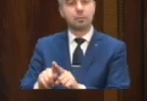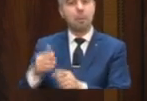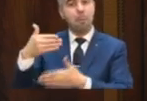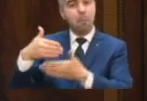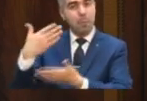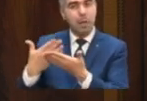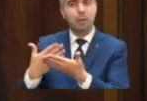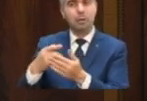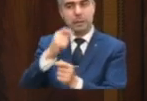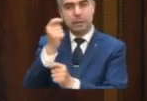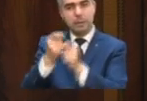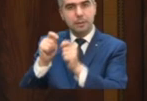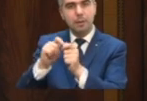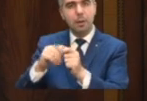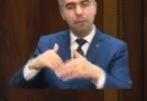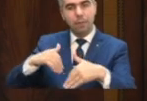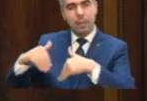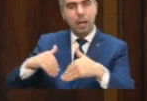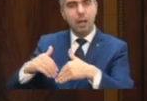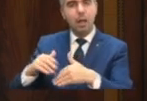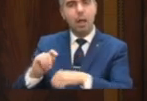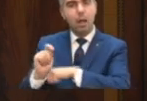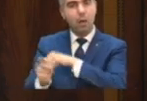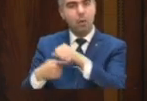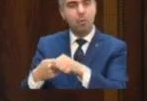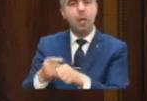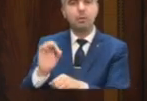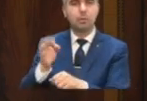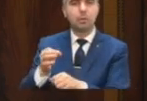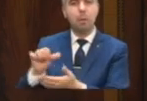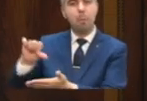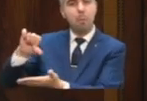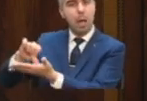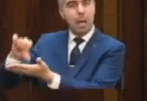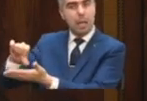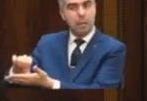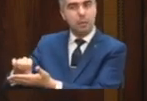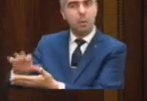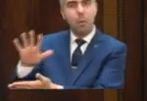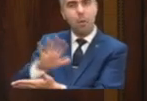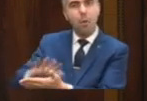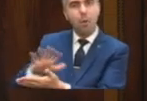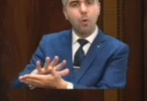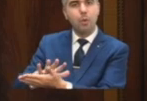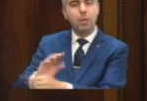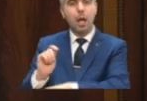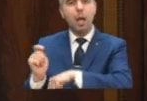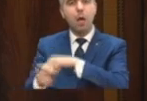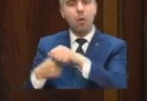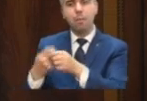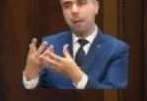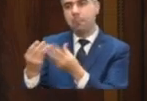عملية التأطير التعمير والبناء بالعالم القروي عرفت أيضا تحديد مراكز والدواوير القروية اللي كتعرف واحد الضغط